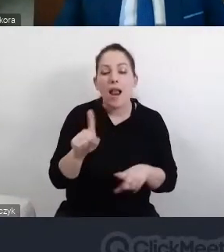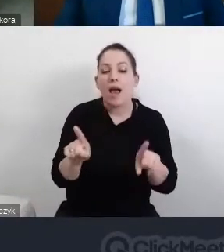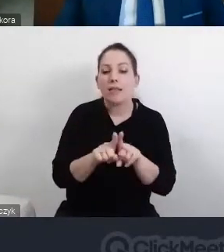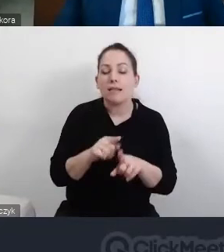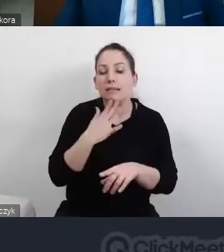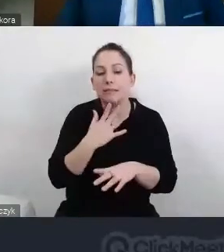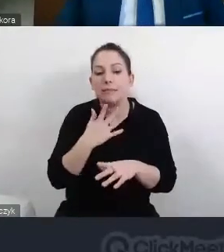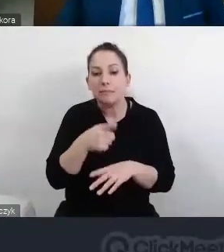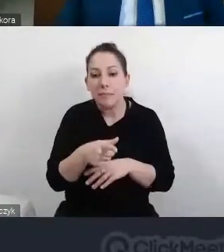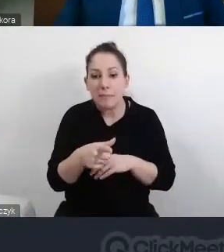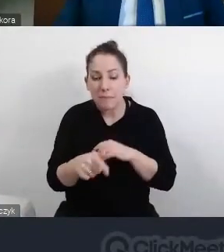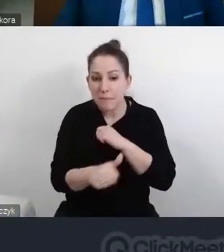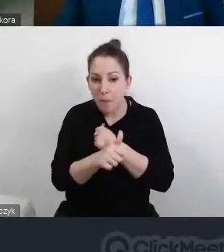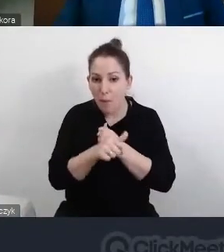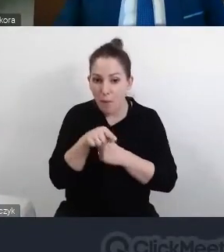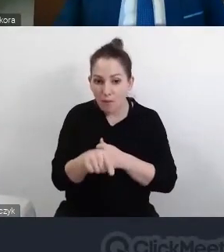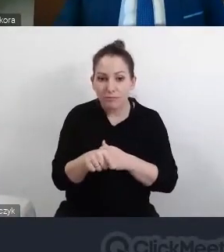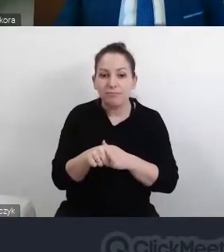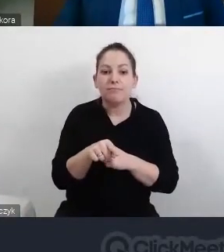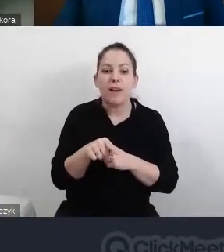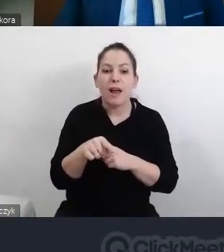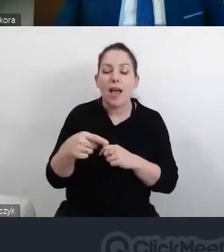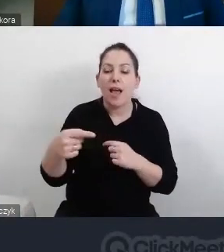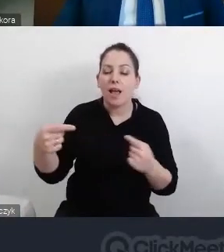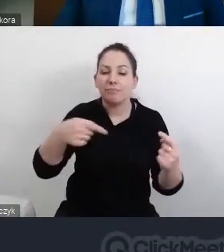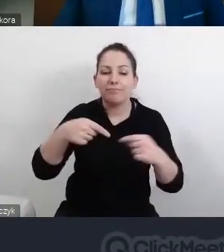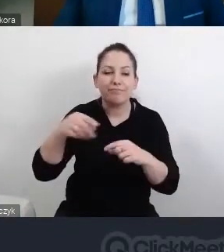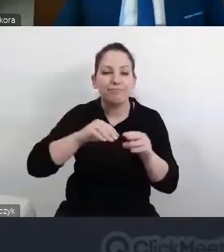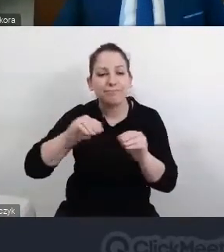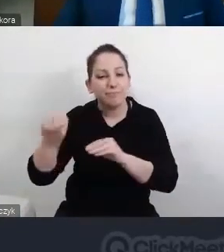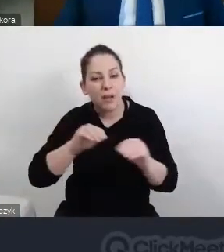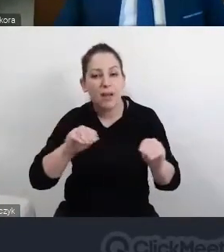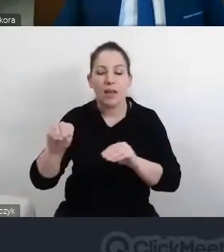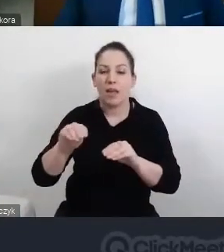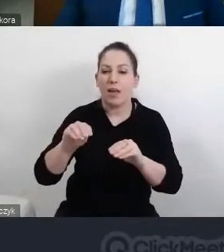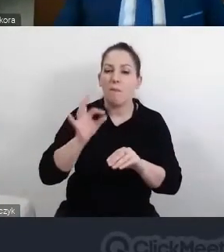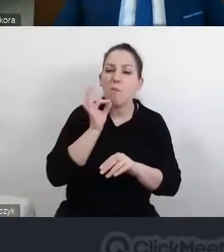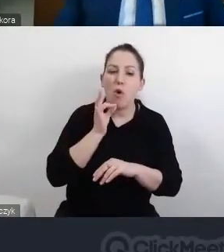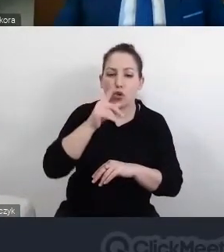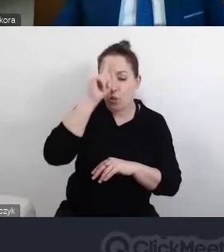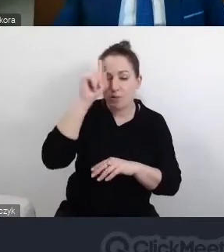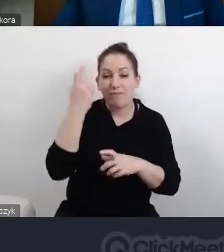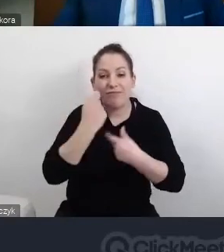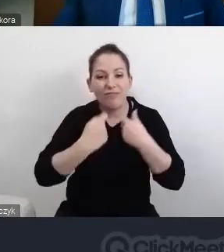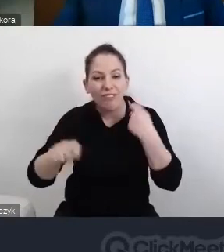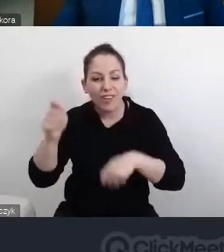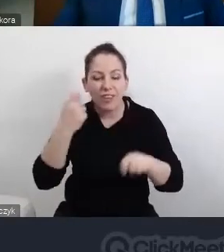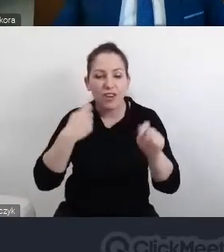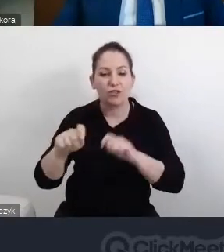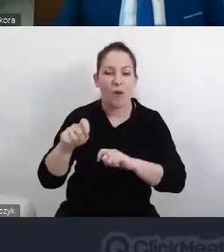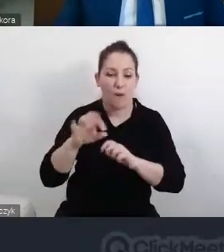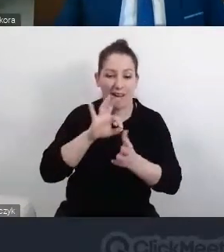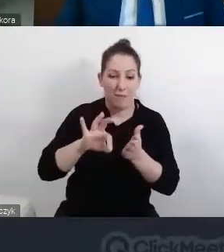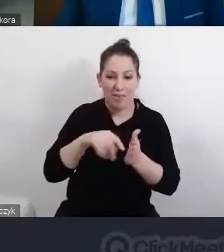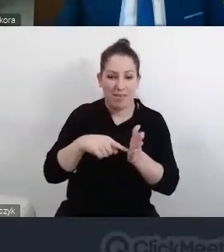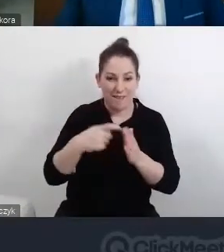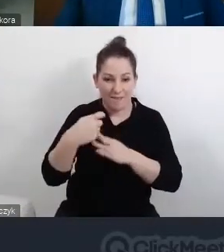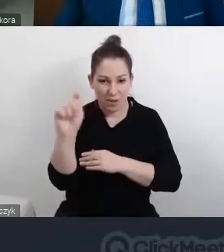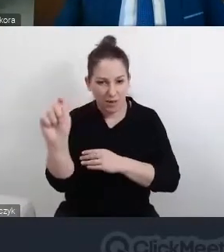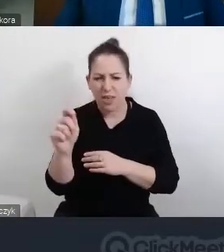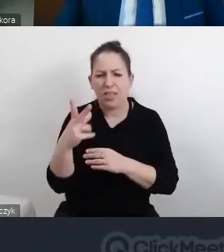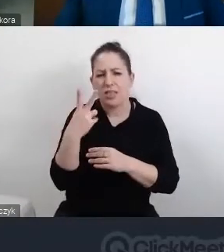może to spowodować, że ten odpływ młodych ludzi, którzy wyjeżdżają z gminy, i tu nie